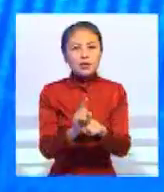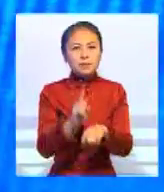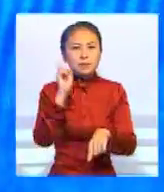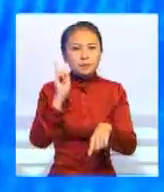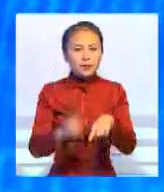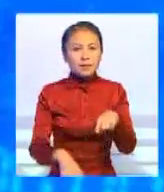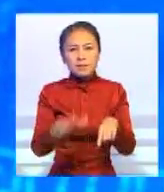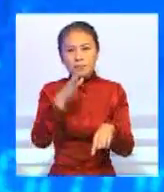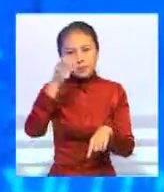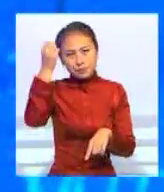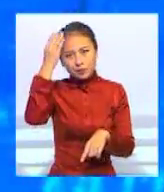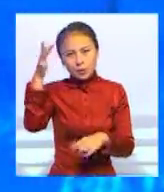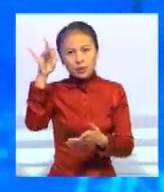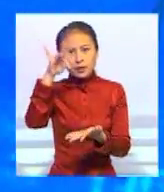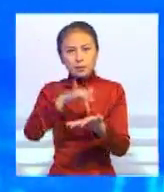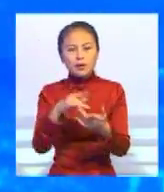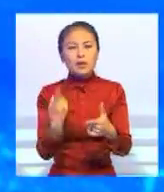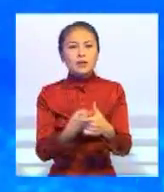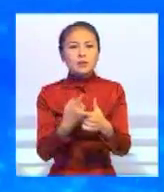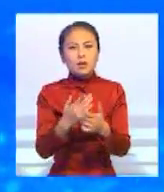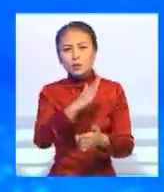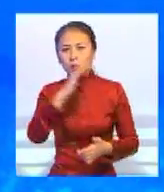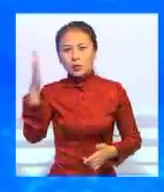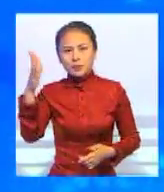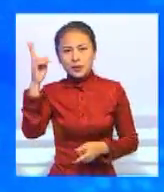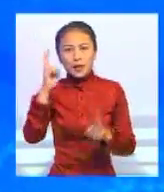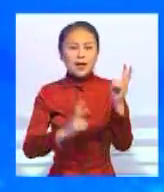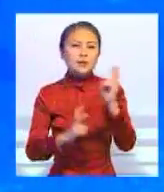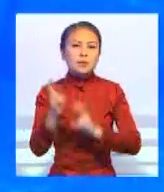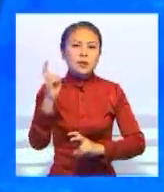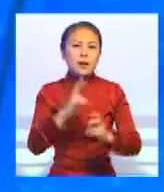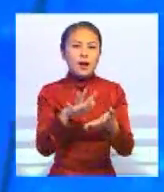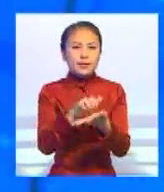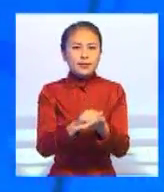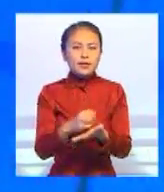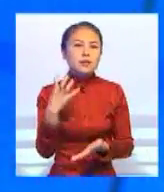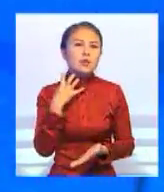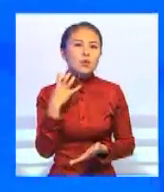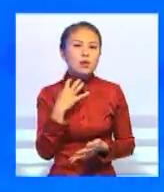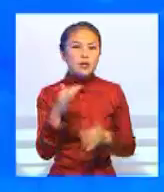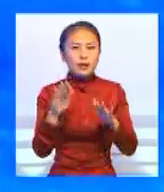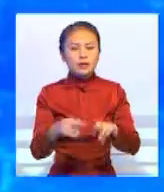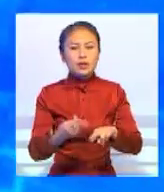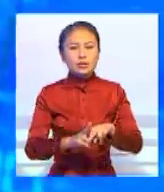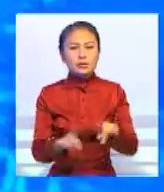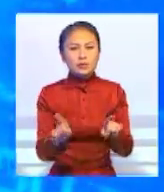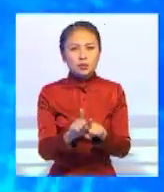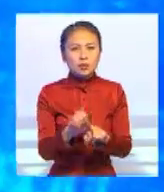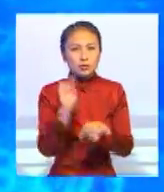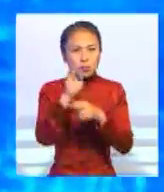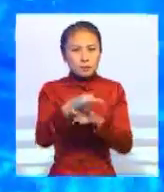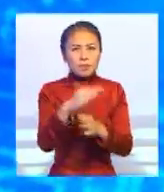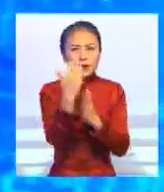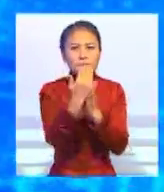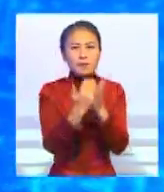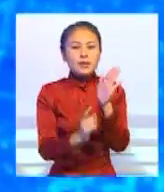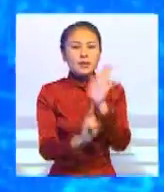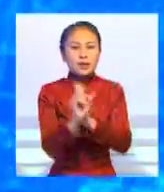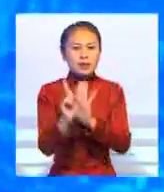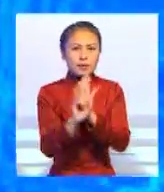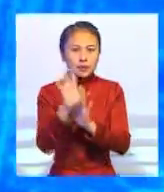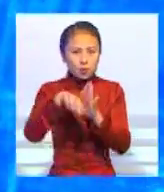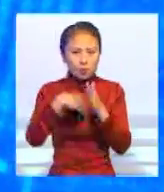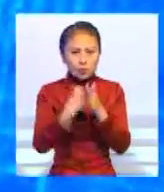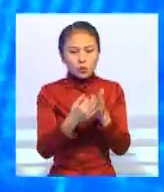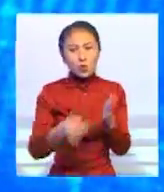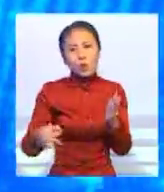Жеделдетілген кәсіптік білім беру орталықтарында мыңнан аса адам оқыған. Кәсіпкерлікпен айналысатын қызылордалықтардың қатары артып отыр. Бағдарлама